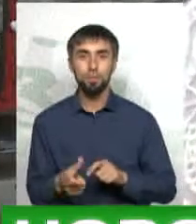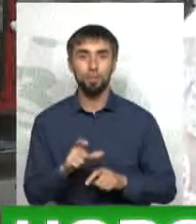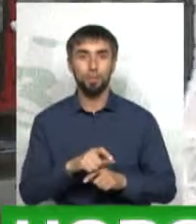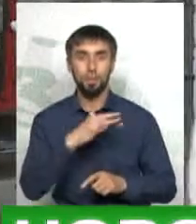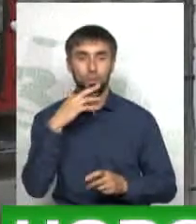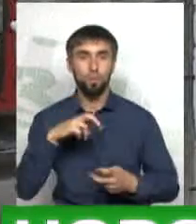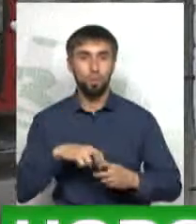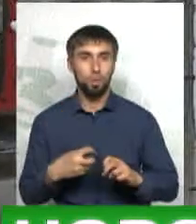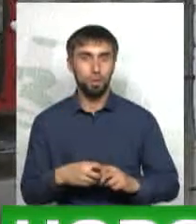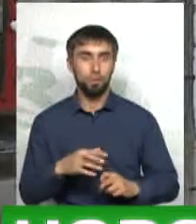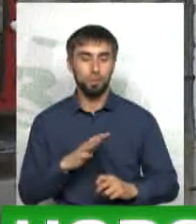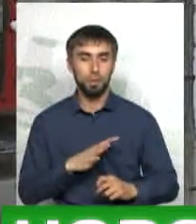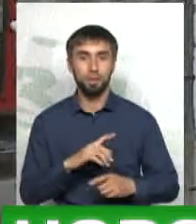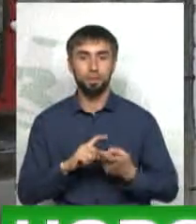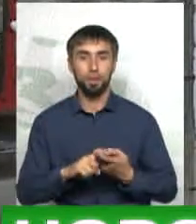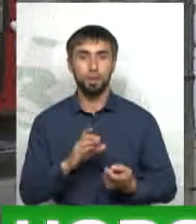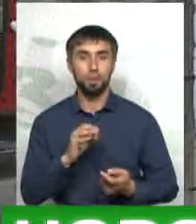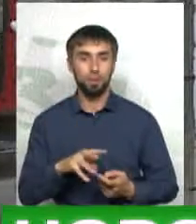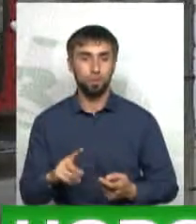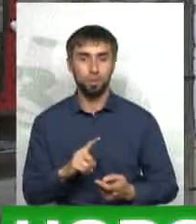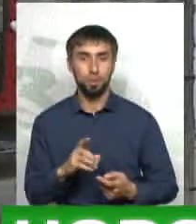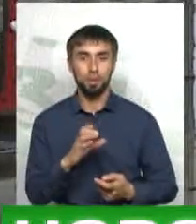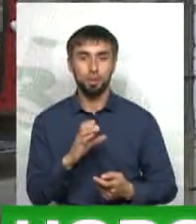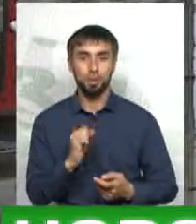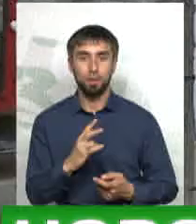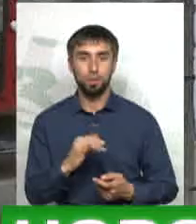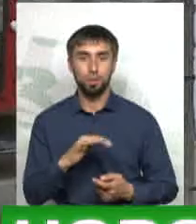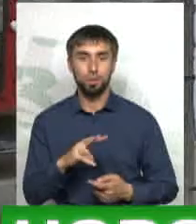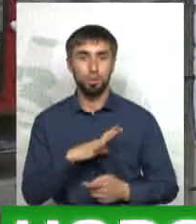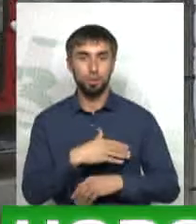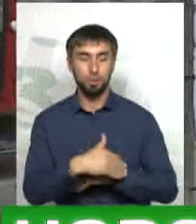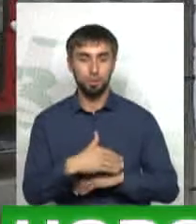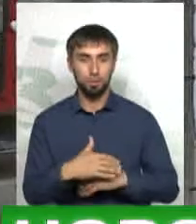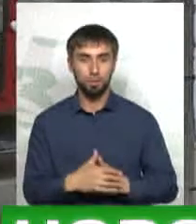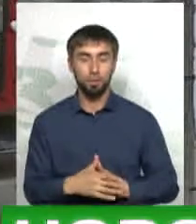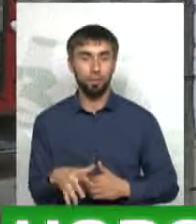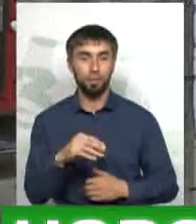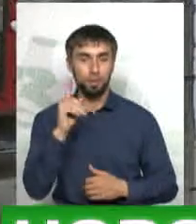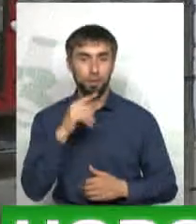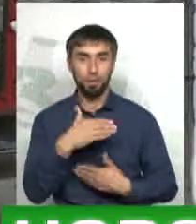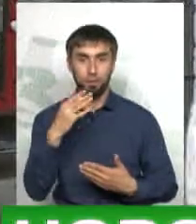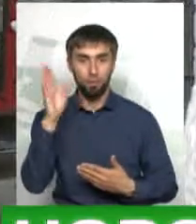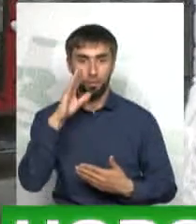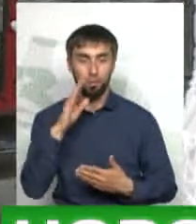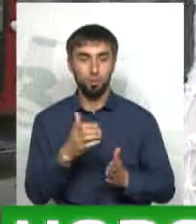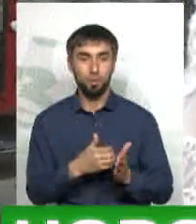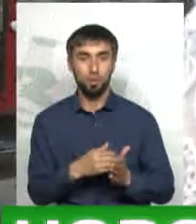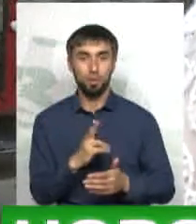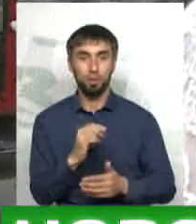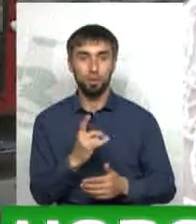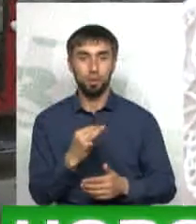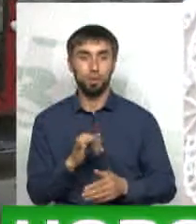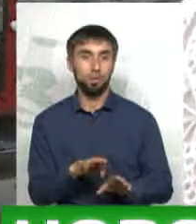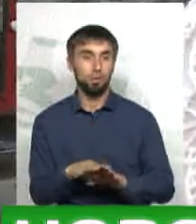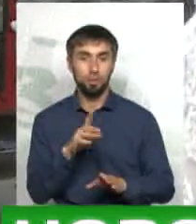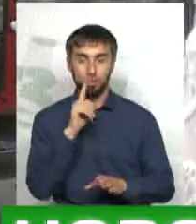Очень много проблем было связано с тем, что санузлы были на улице. Вы знаете, раз нету воды, отсутствует канализация,